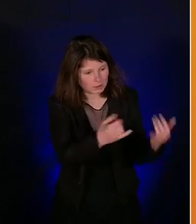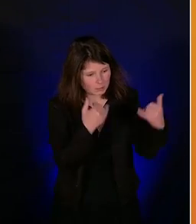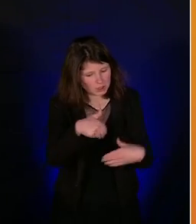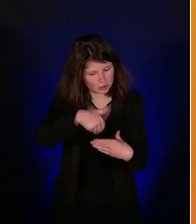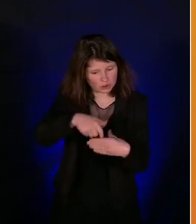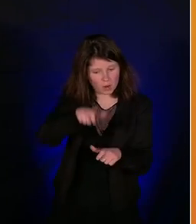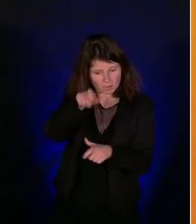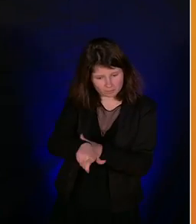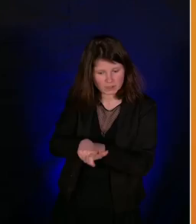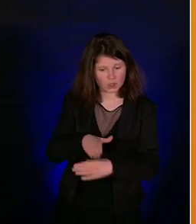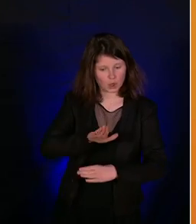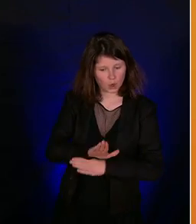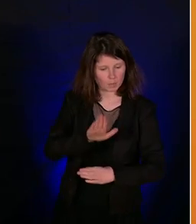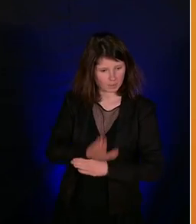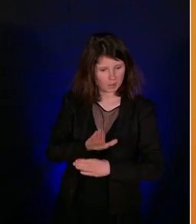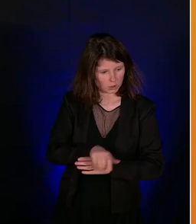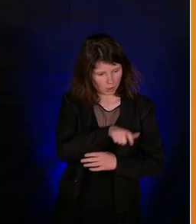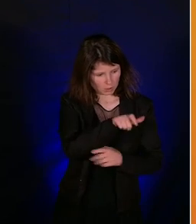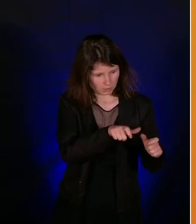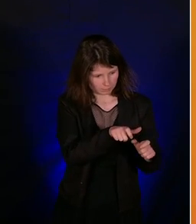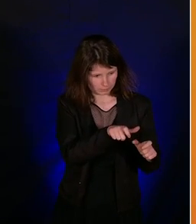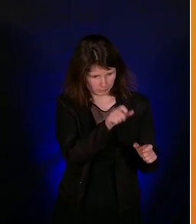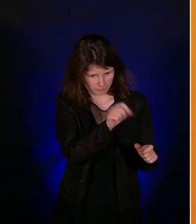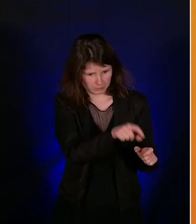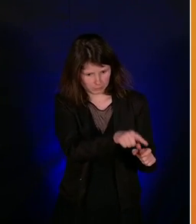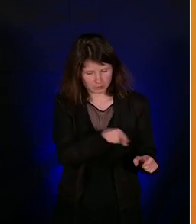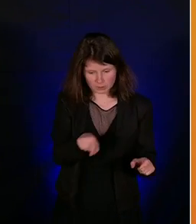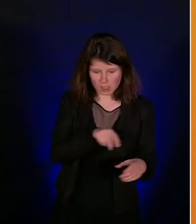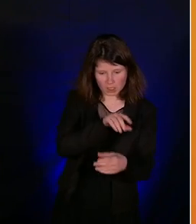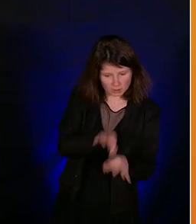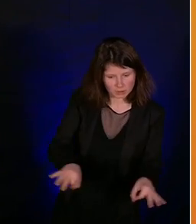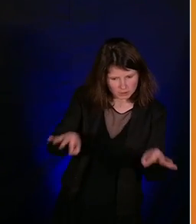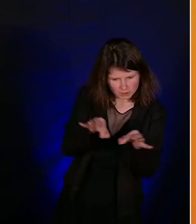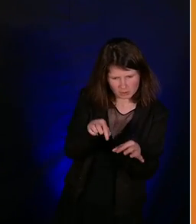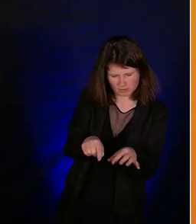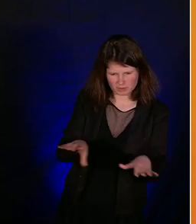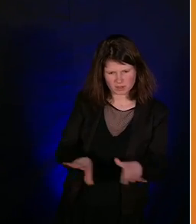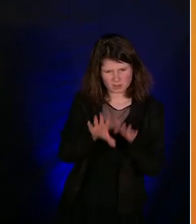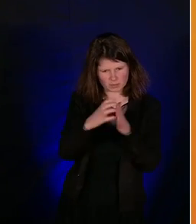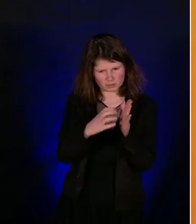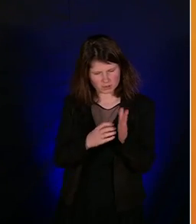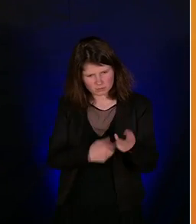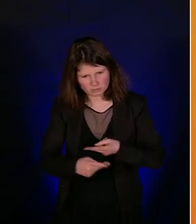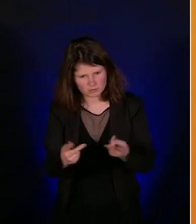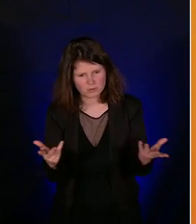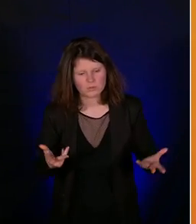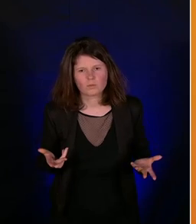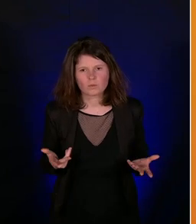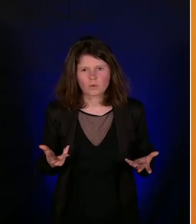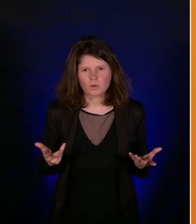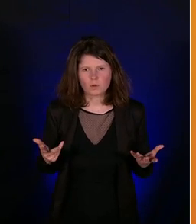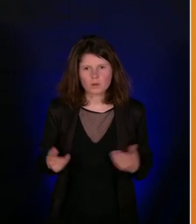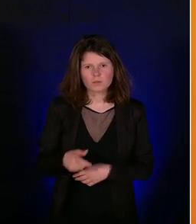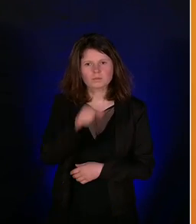ces travailleurs là à la direction de la CGT quel message on envoie s'il n'y a pas Olivier matthux secrétaire général de l'Union